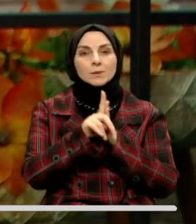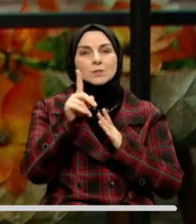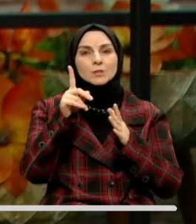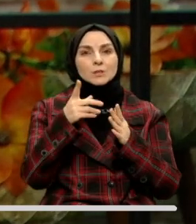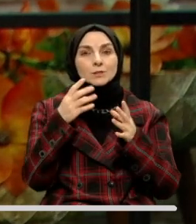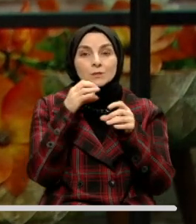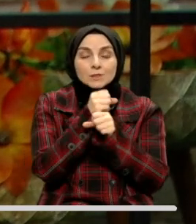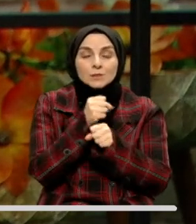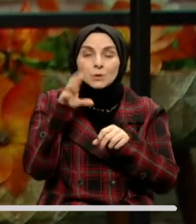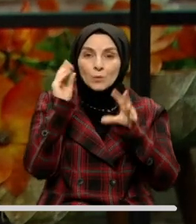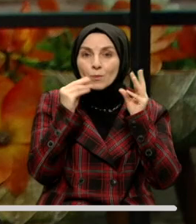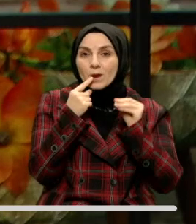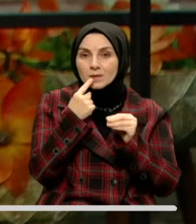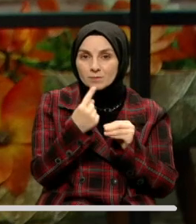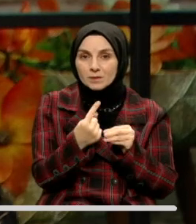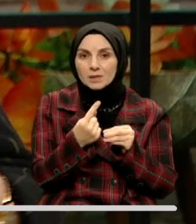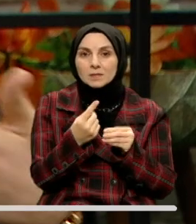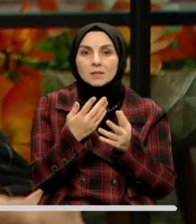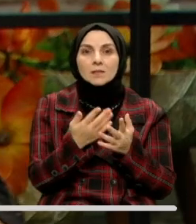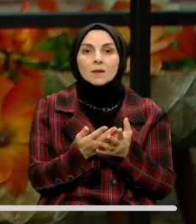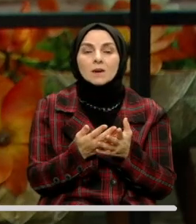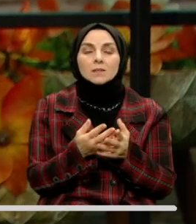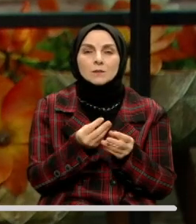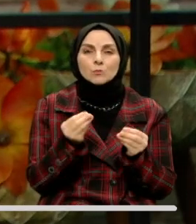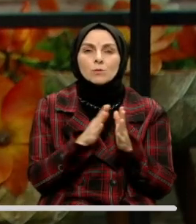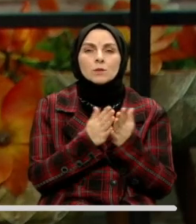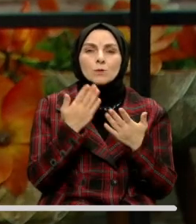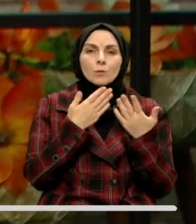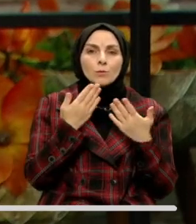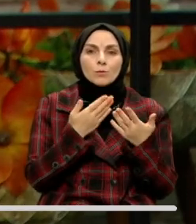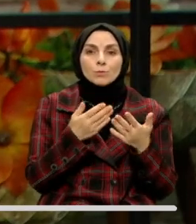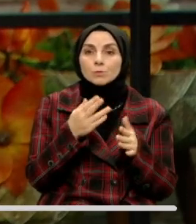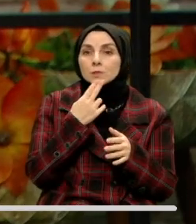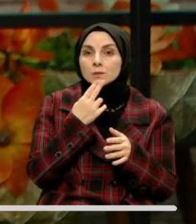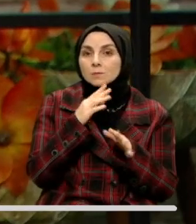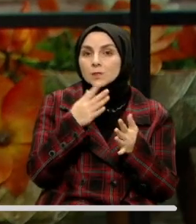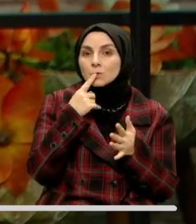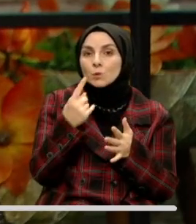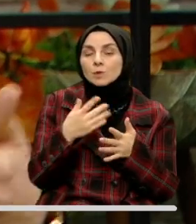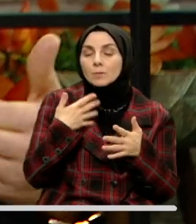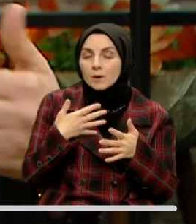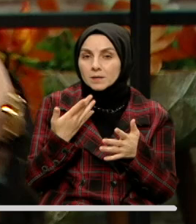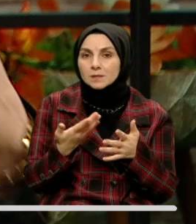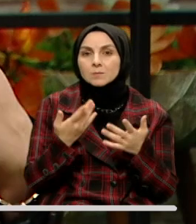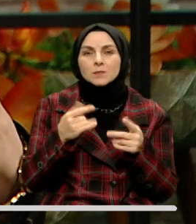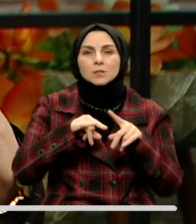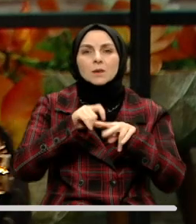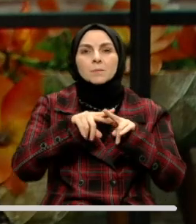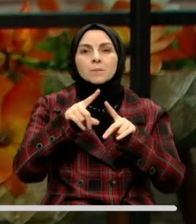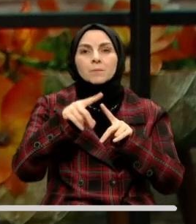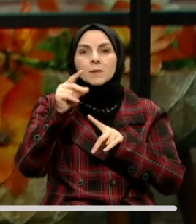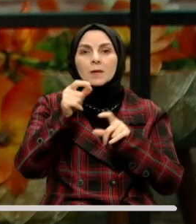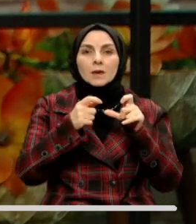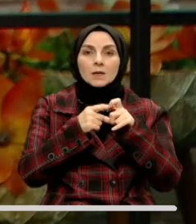öğrenmiş olabilir? İşinde içindeyim, o kadar kitaplar okuyoruz. Neymiş yavrucuğum? İşte Hatice öğretmenim rehberlik